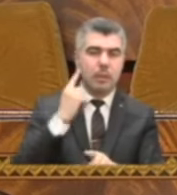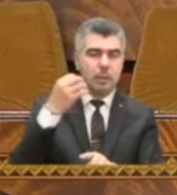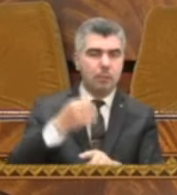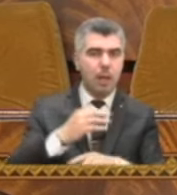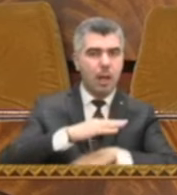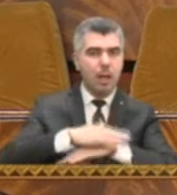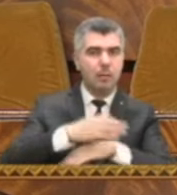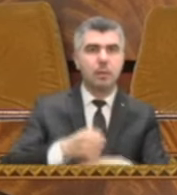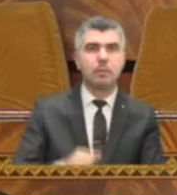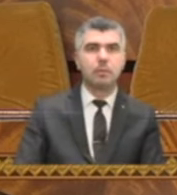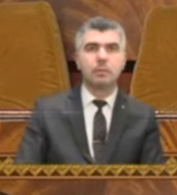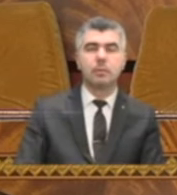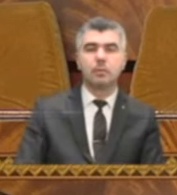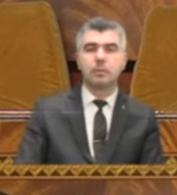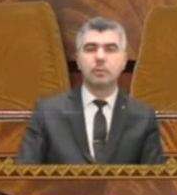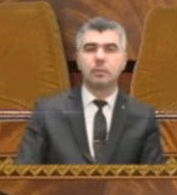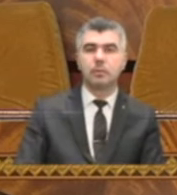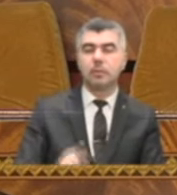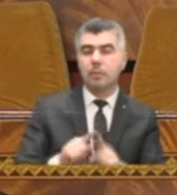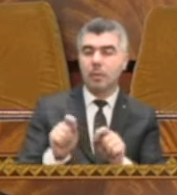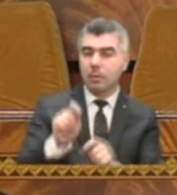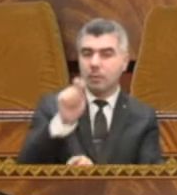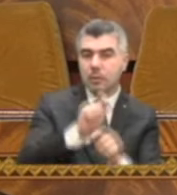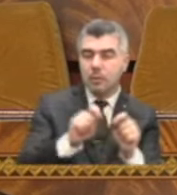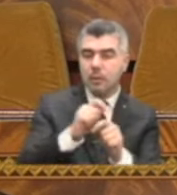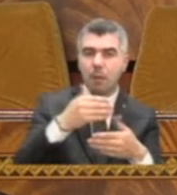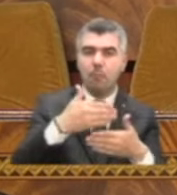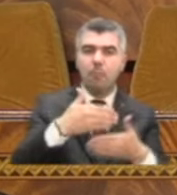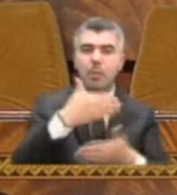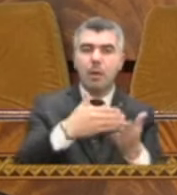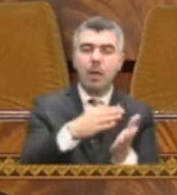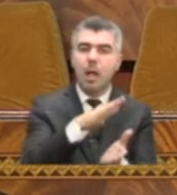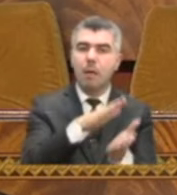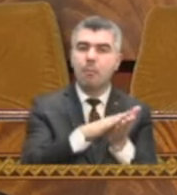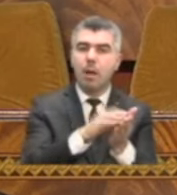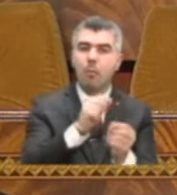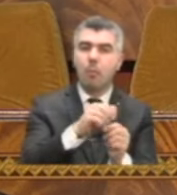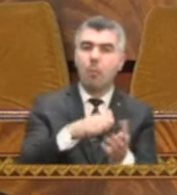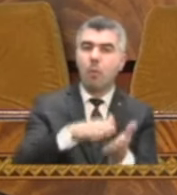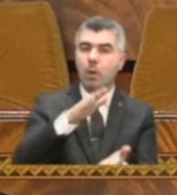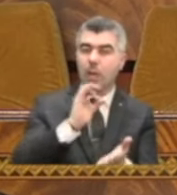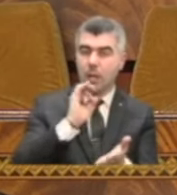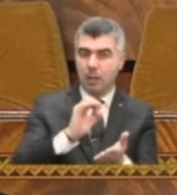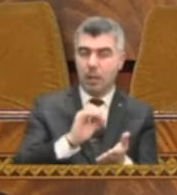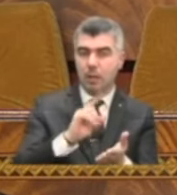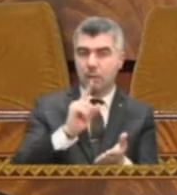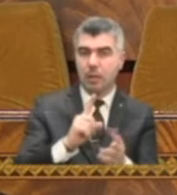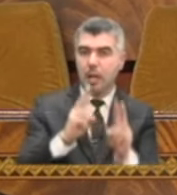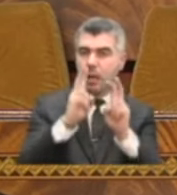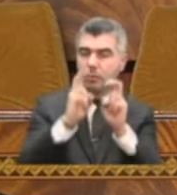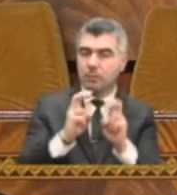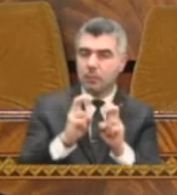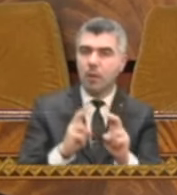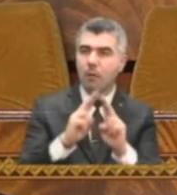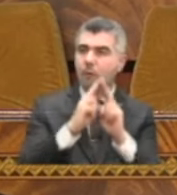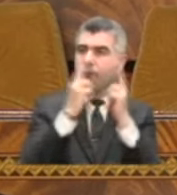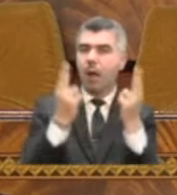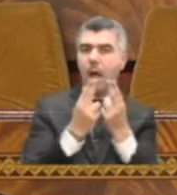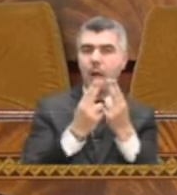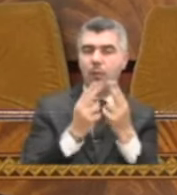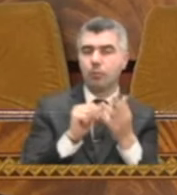يجازيكم. كمل سيدنا. إنجاز البنية التحتية اللازمة لتخزين الغاز بكميات كافية في أوقات انخفاض أسعاره